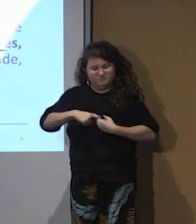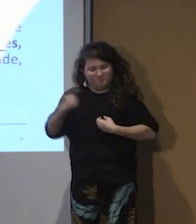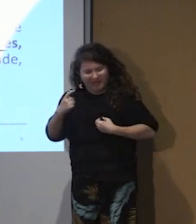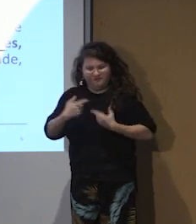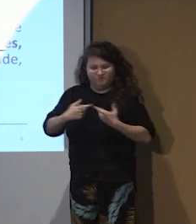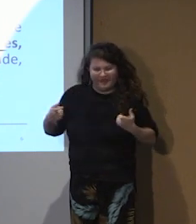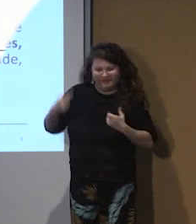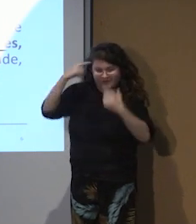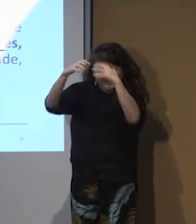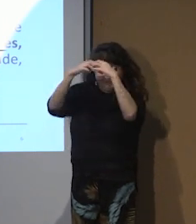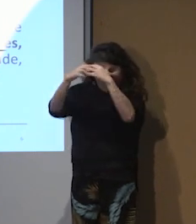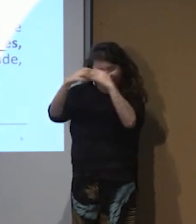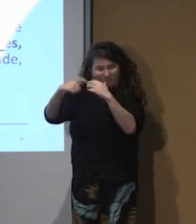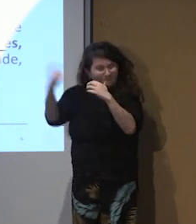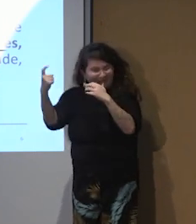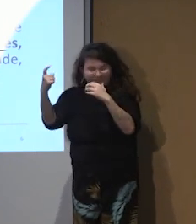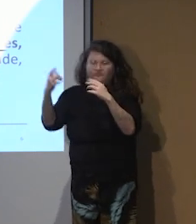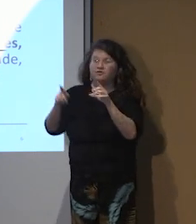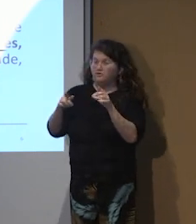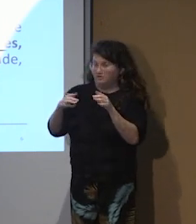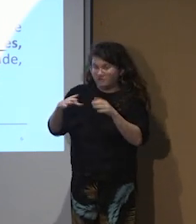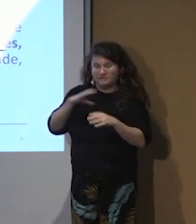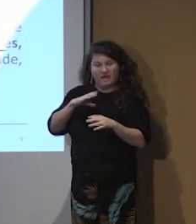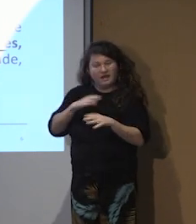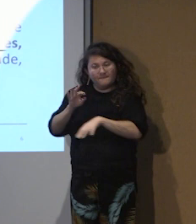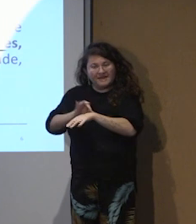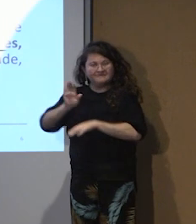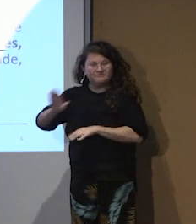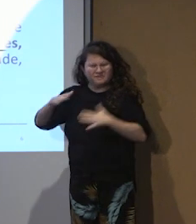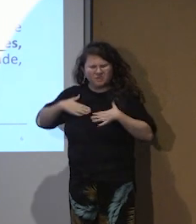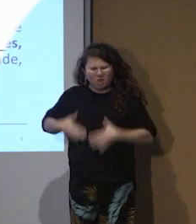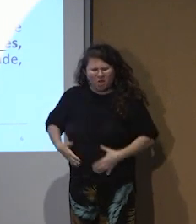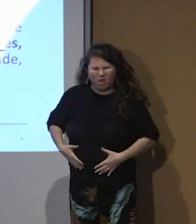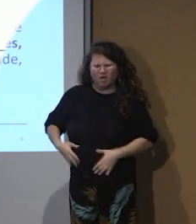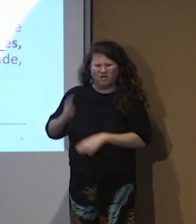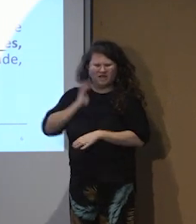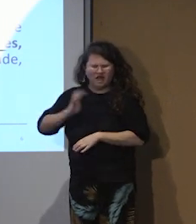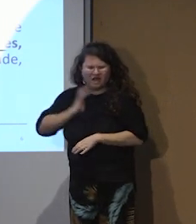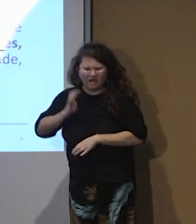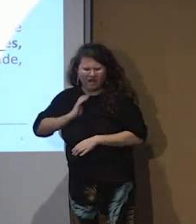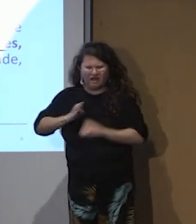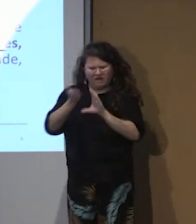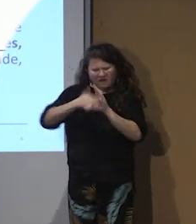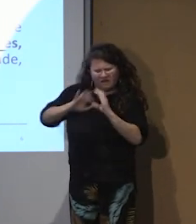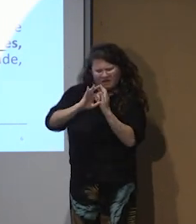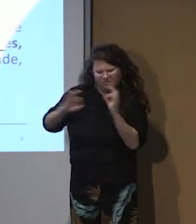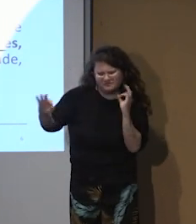les AVC, les maladies métaboliques, le cholestérol, le diabète, le surpoids qui va commencer à